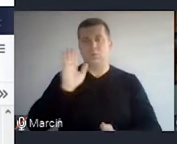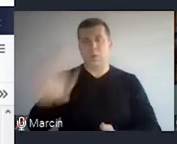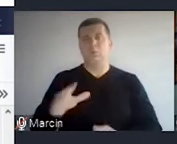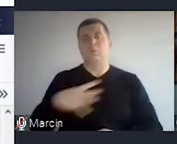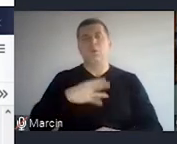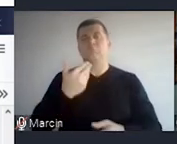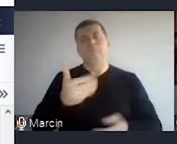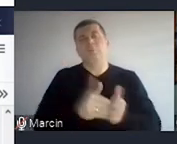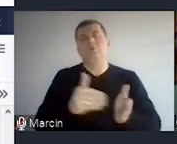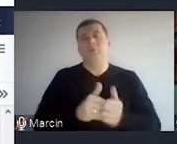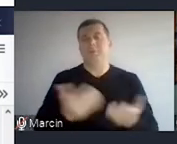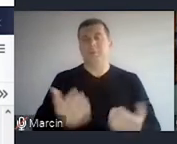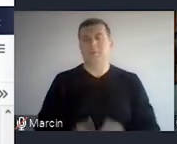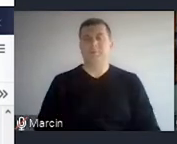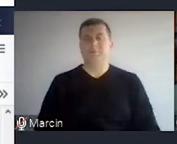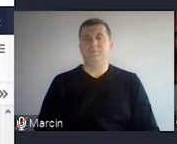był niezbędny.